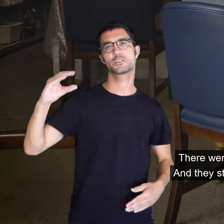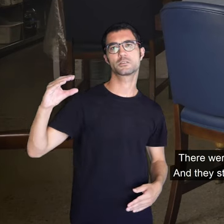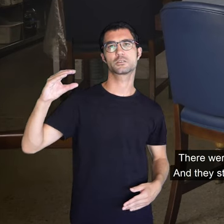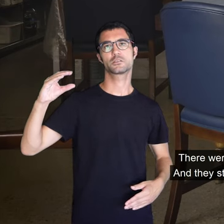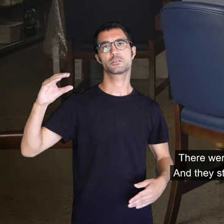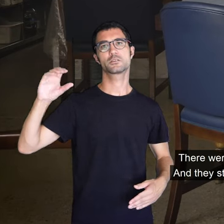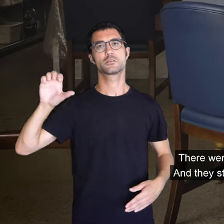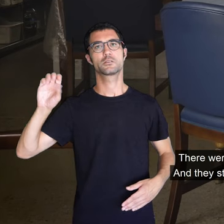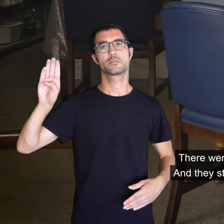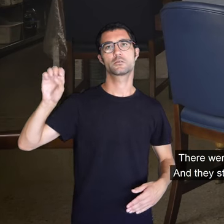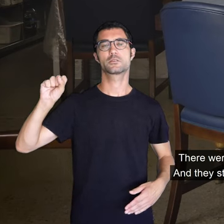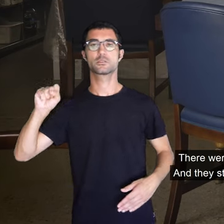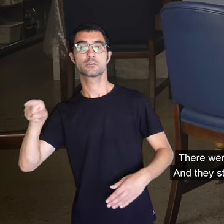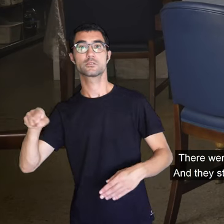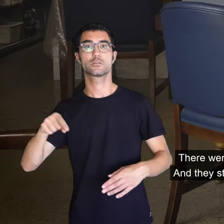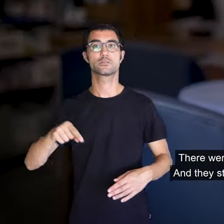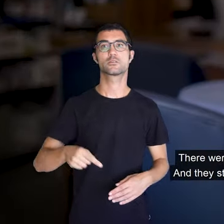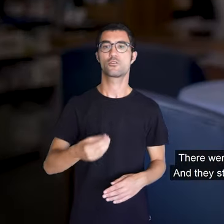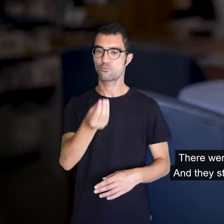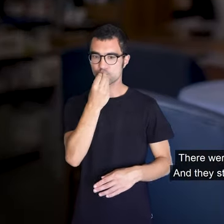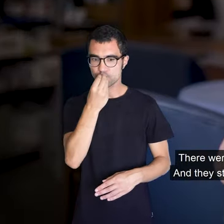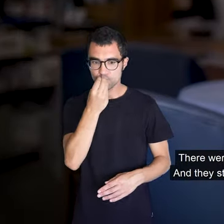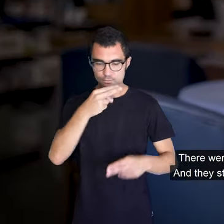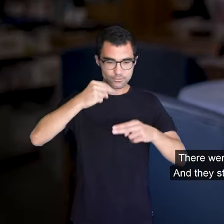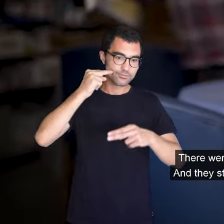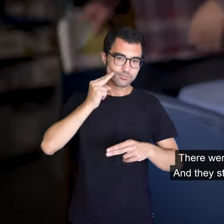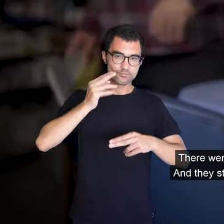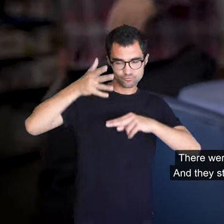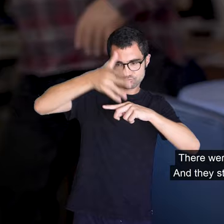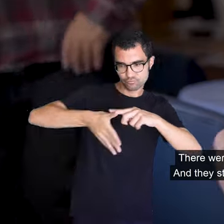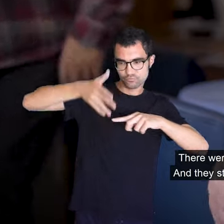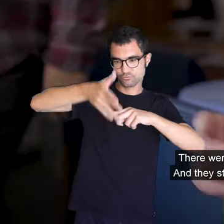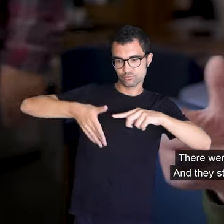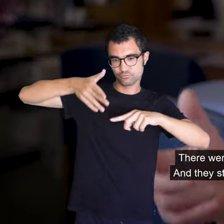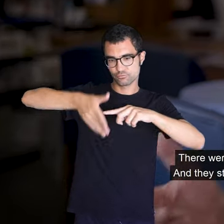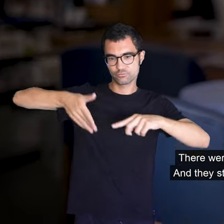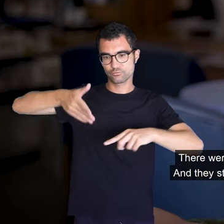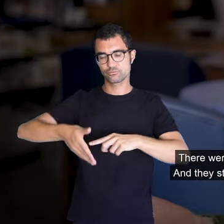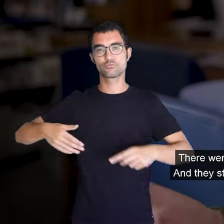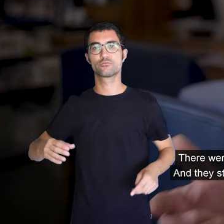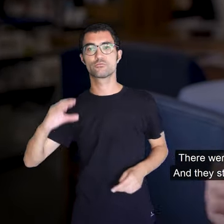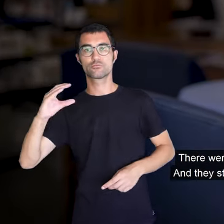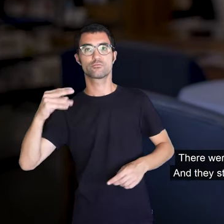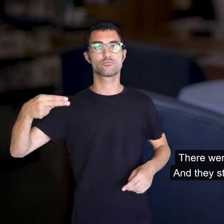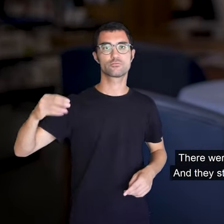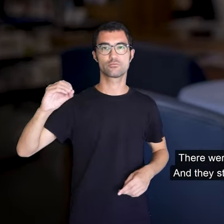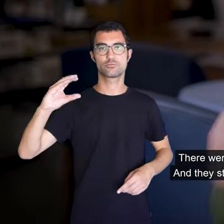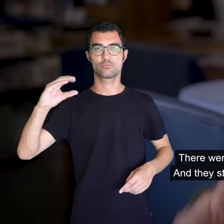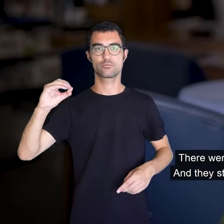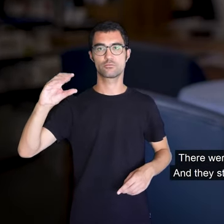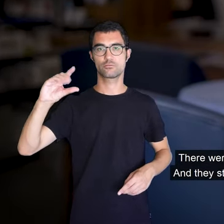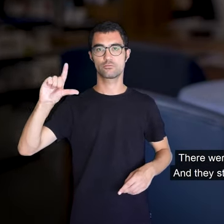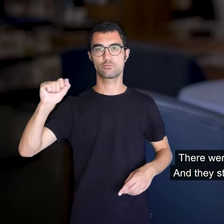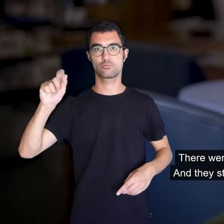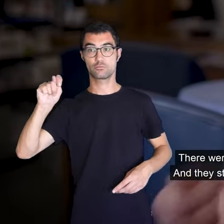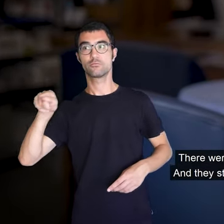xocolata. I varen començar a pensar en els engranatges de la màquina, de fer una